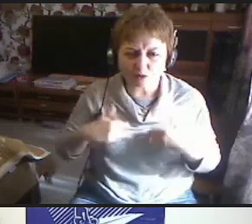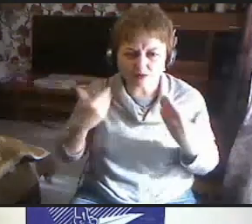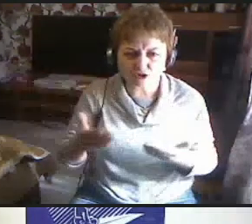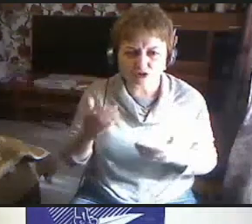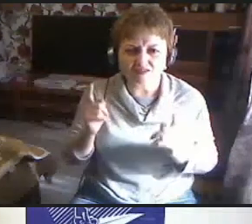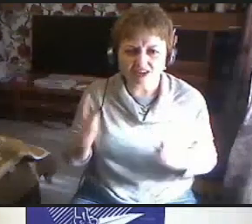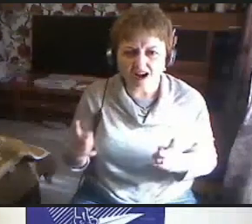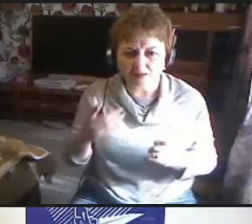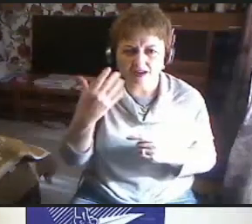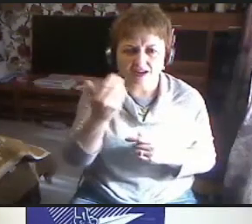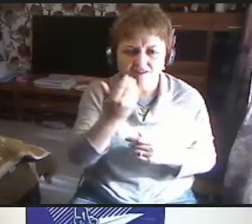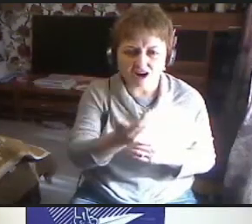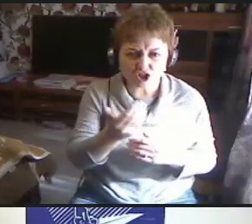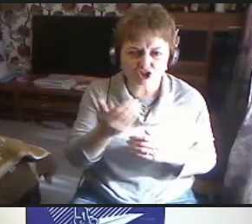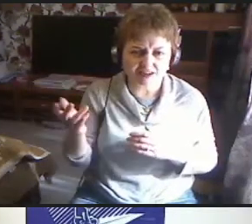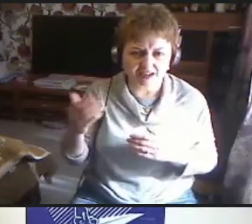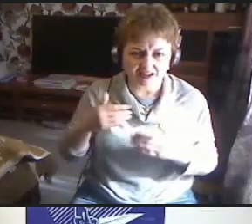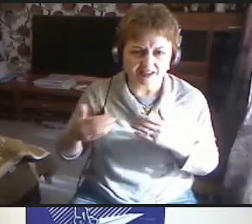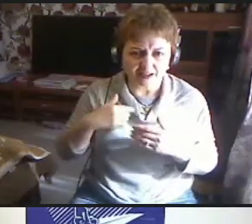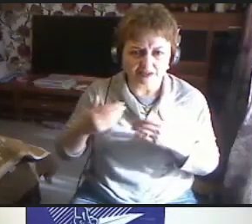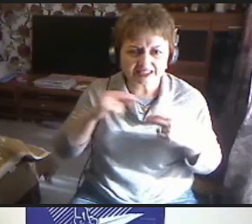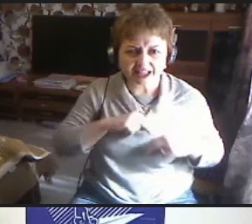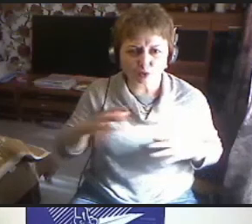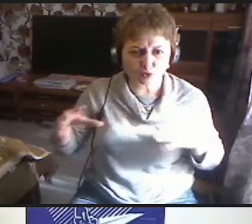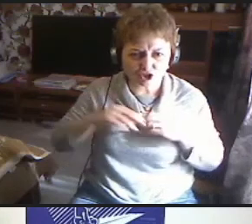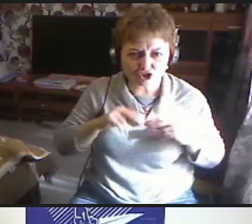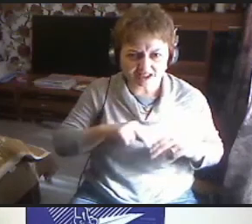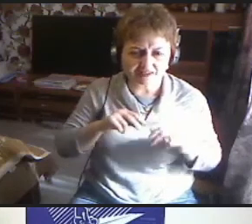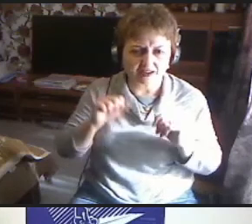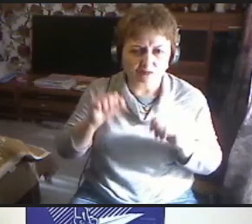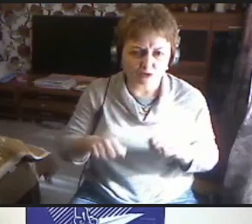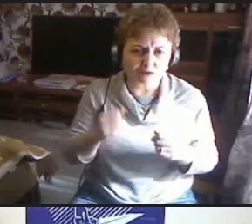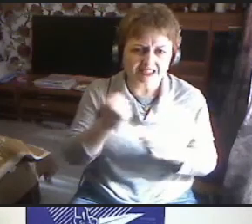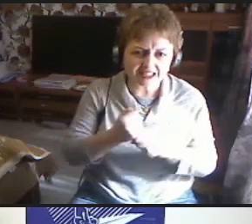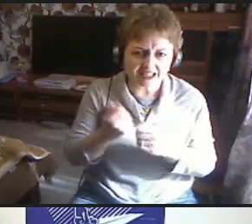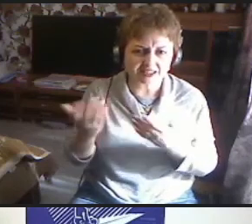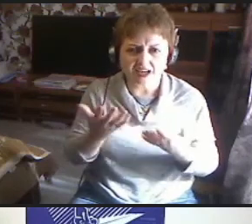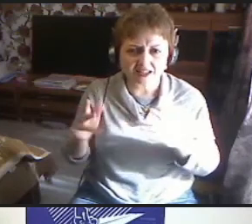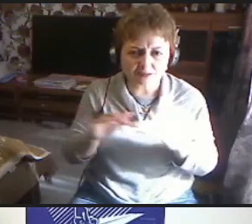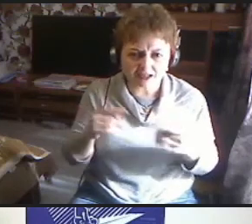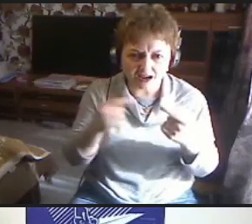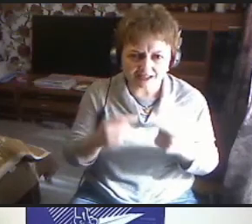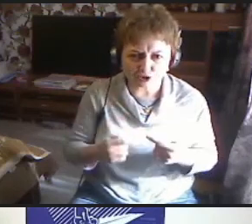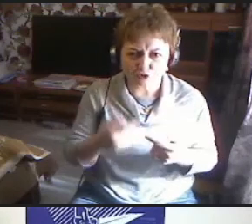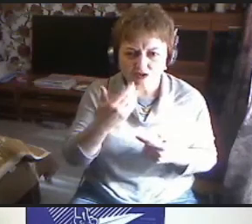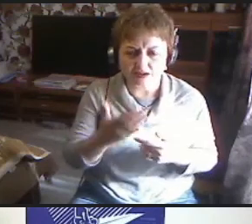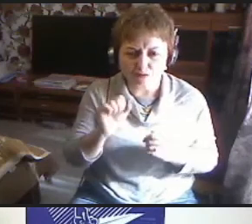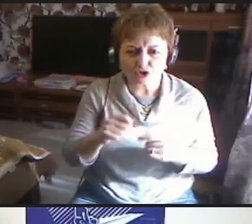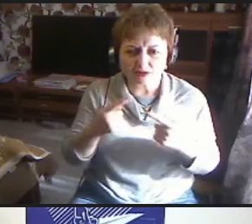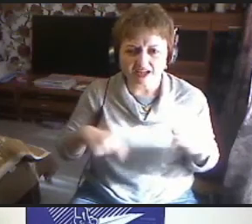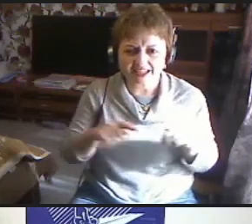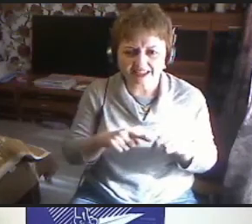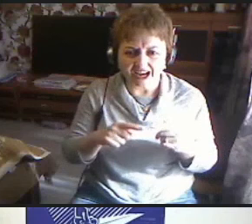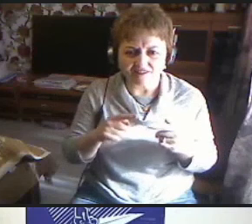сотрудничества вы можете сделать такие-то мероприятия, вы можете организовать вот такое-то там мероприятие